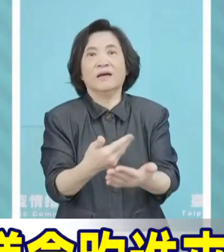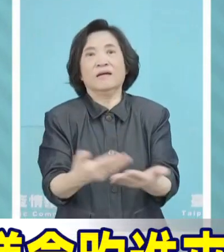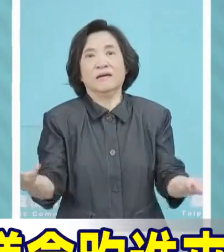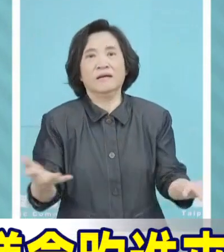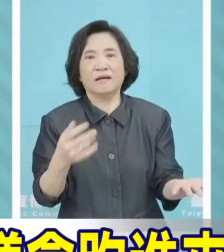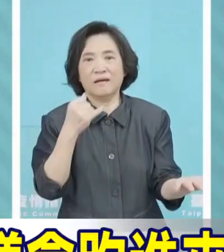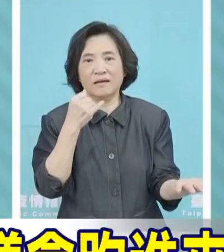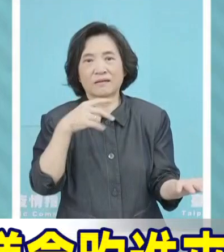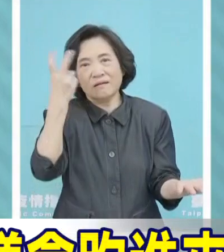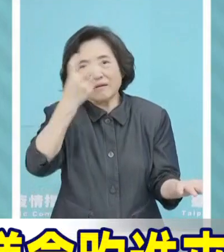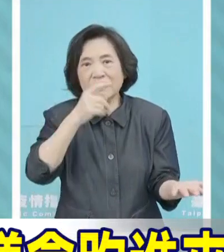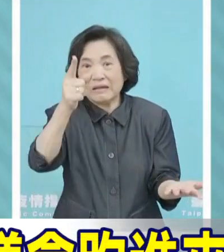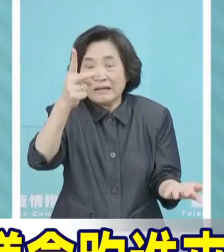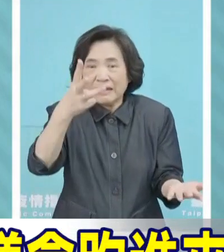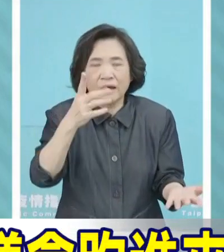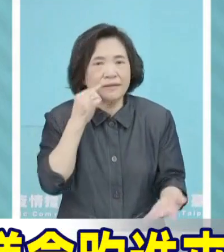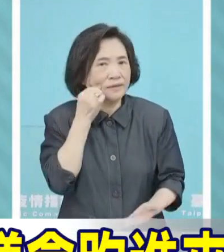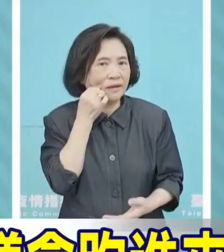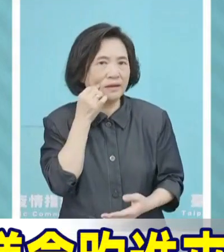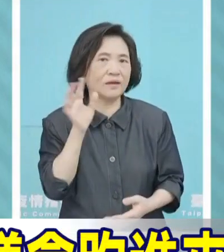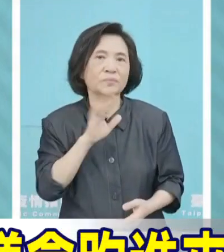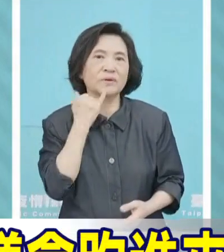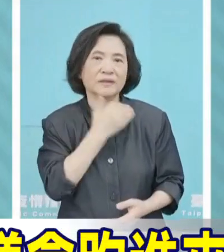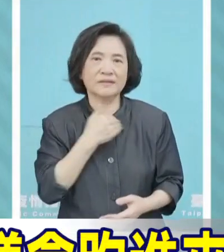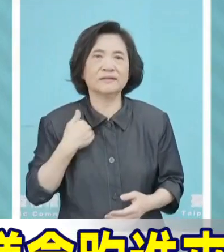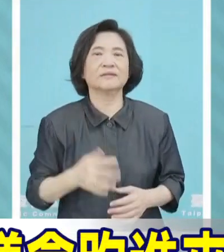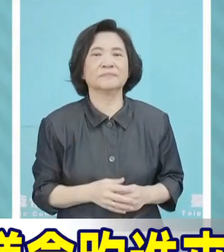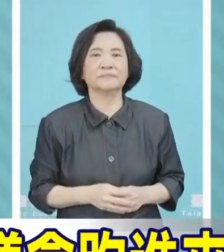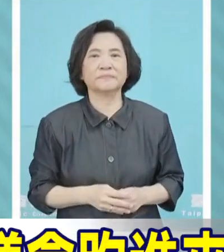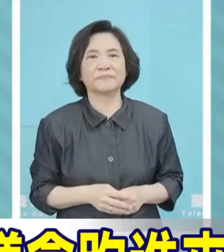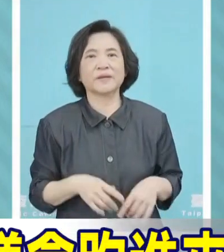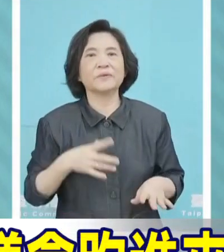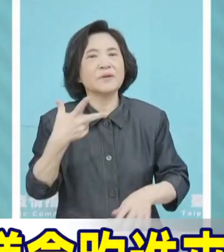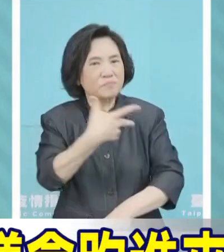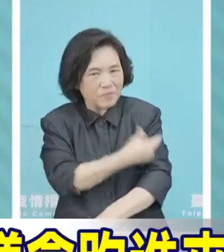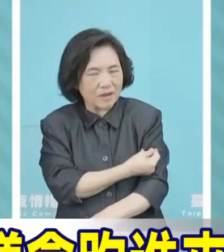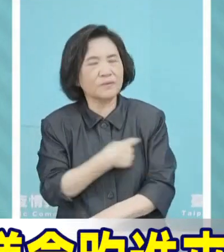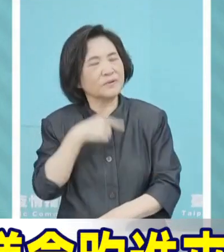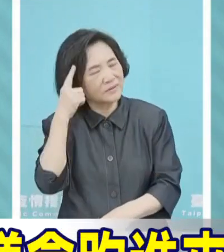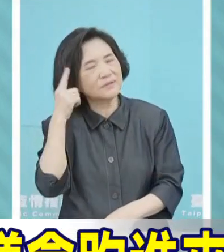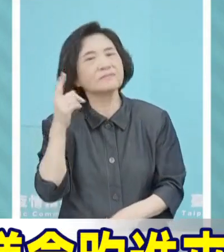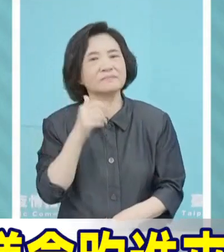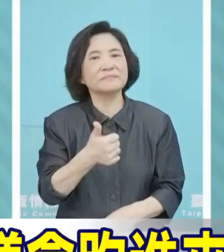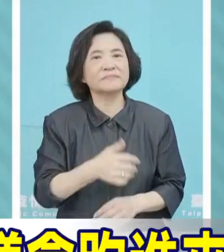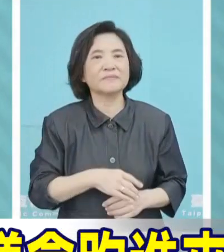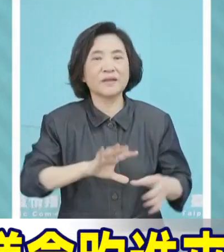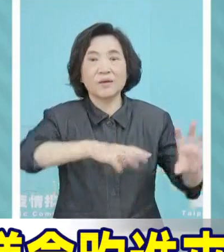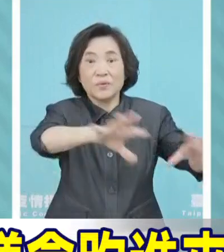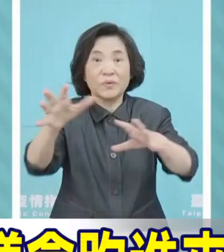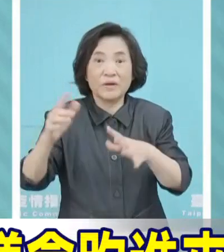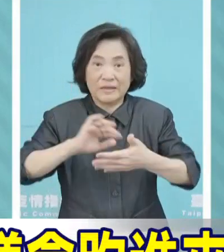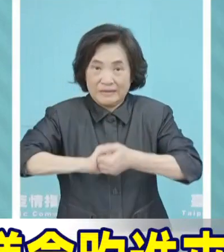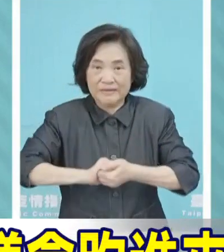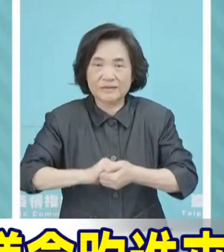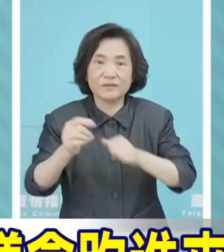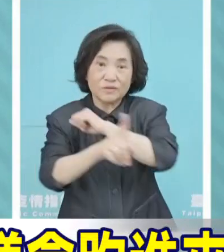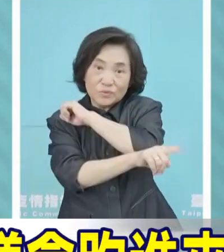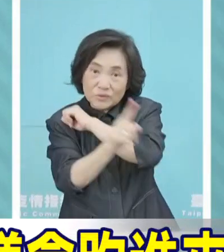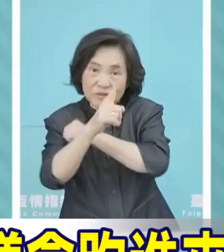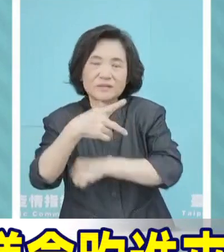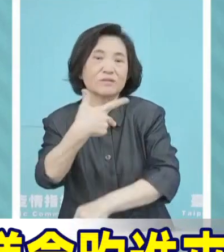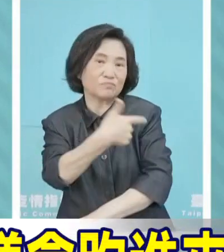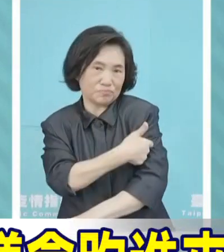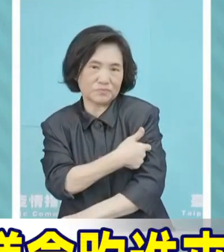有可能这样做吗？我是很怀疑的，所以终究还是打疫苗。我猜的哦，国际上最后都是疫苗护